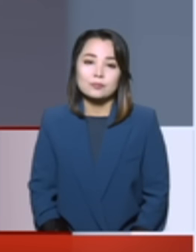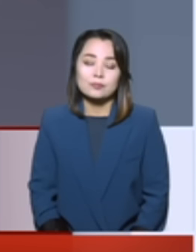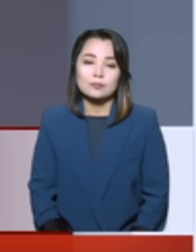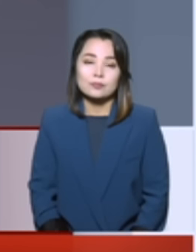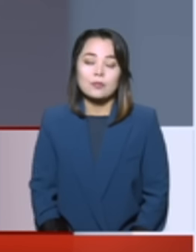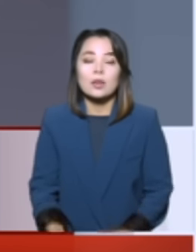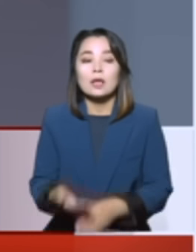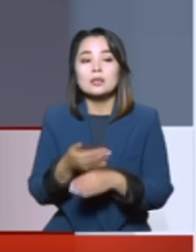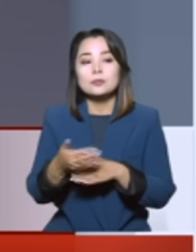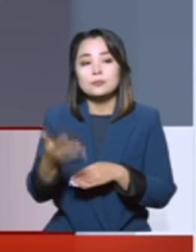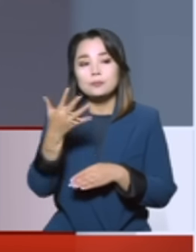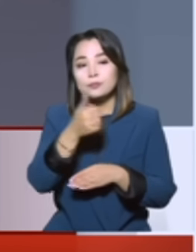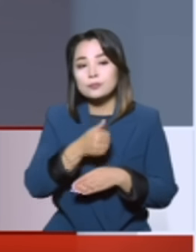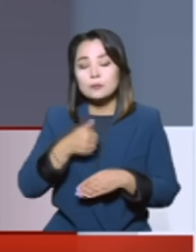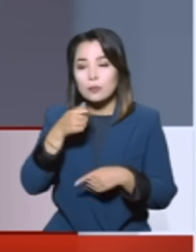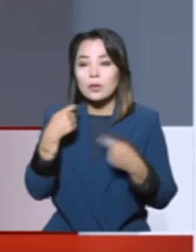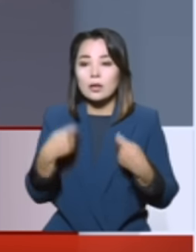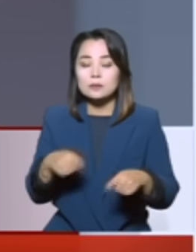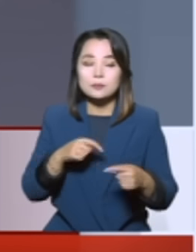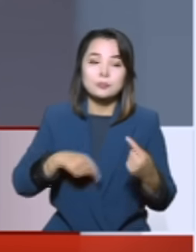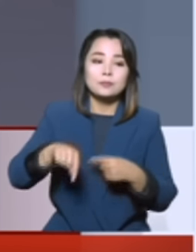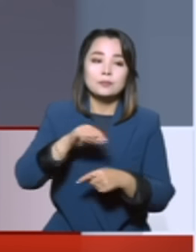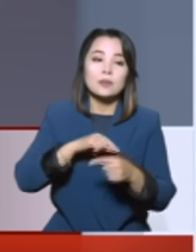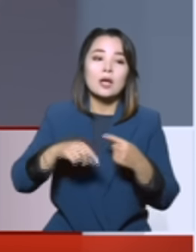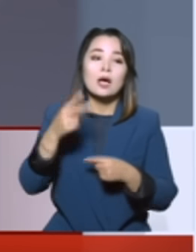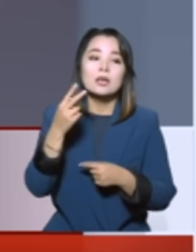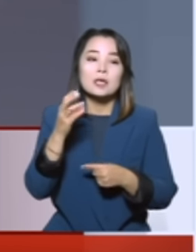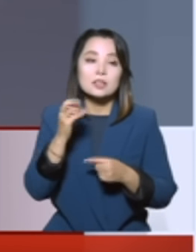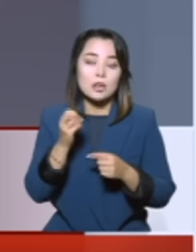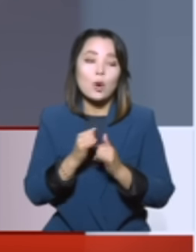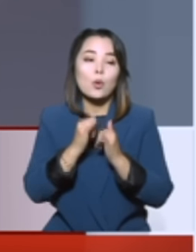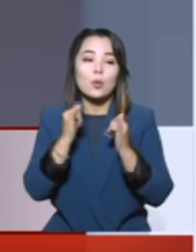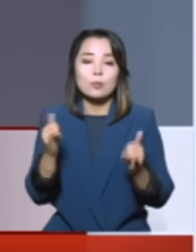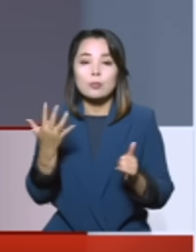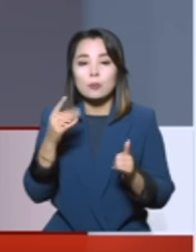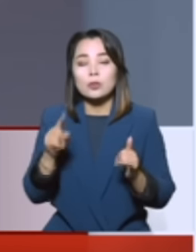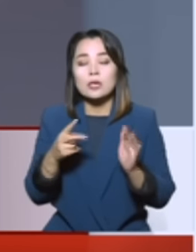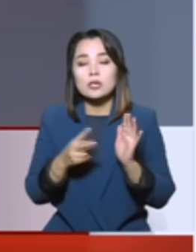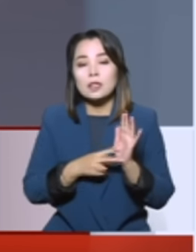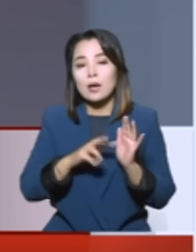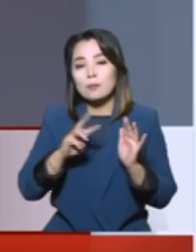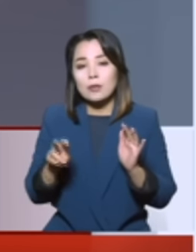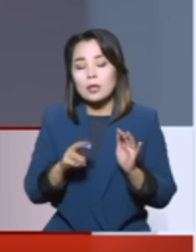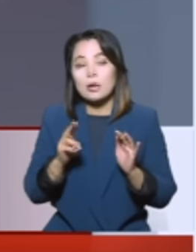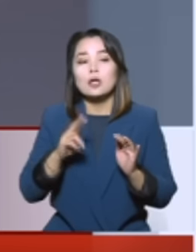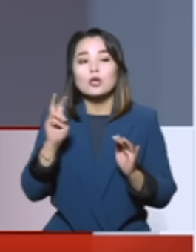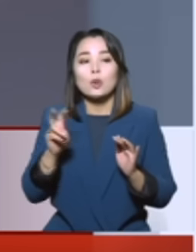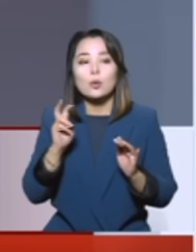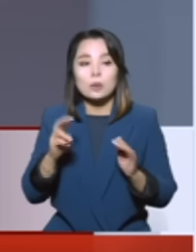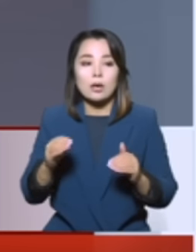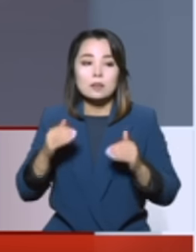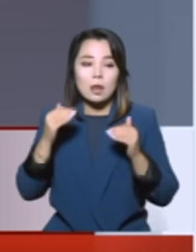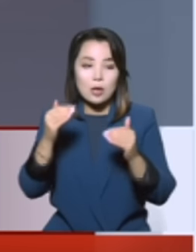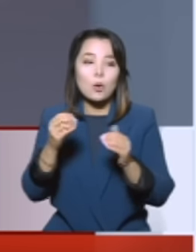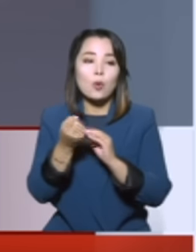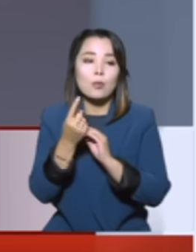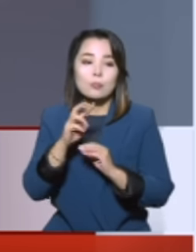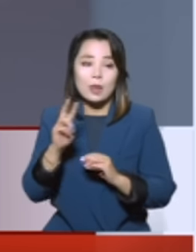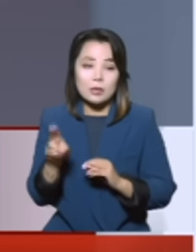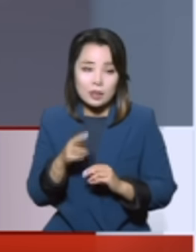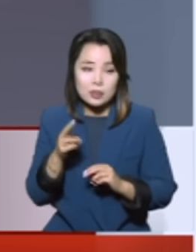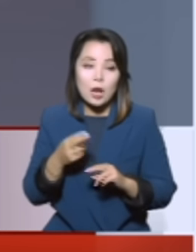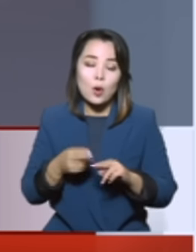Кейінгі 5 жылда өзара сауда айналымы 2 есеге жуық көбейіп, 5,7 миллиард доллардан 11 миллиард долларға дейін